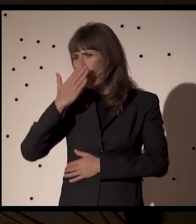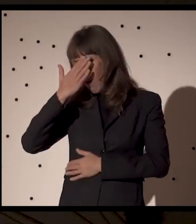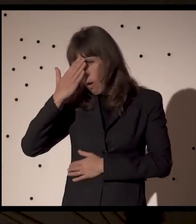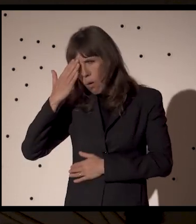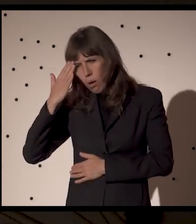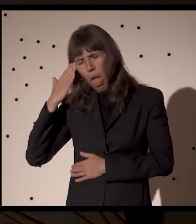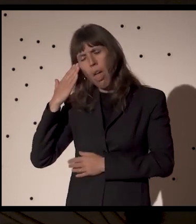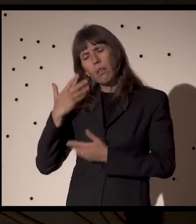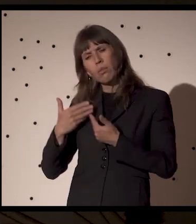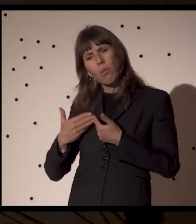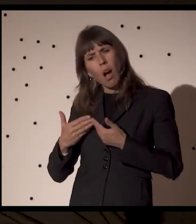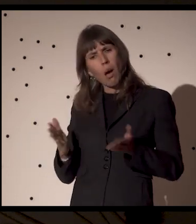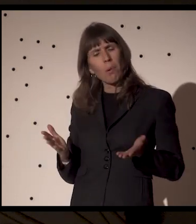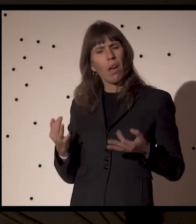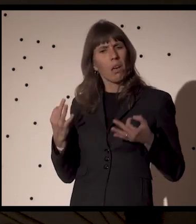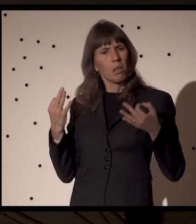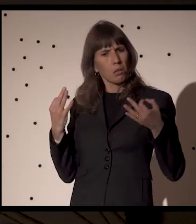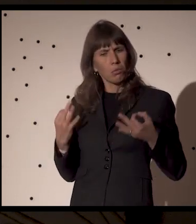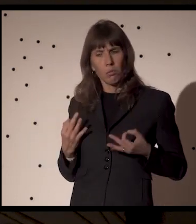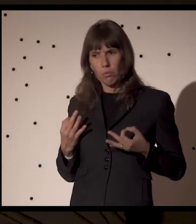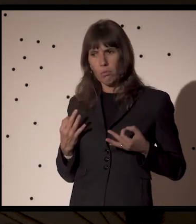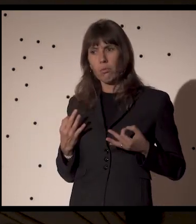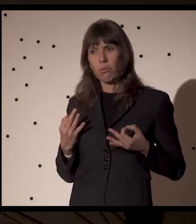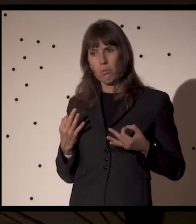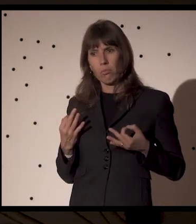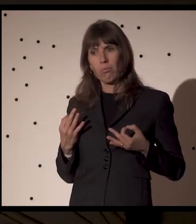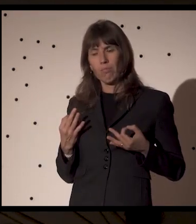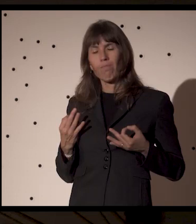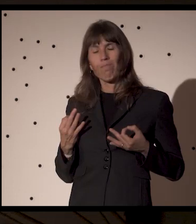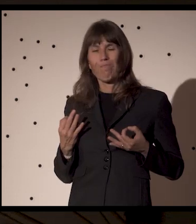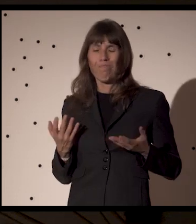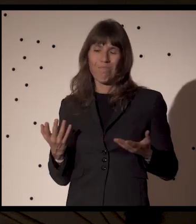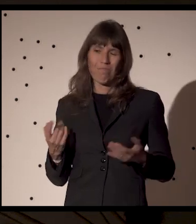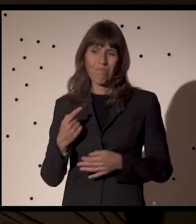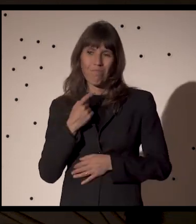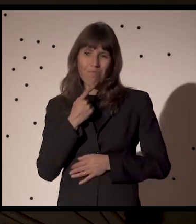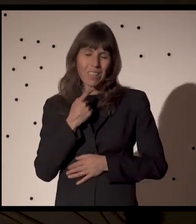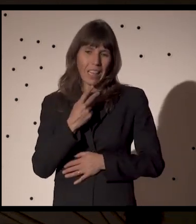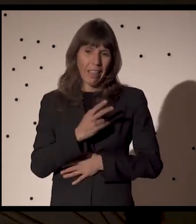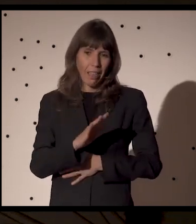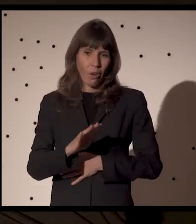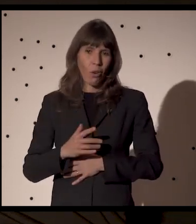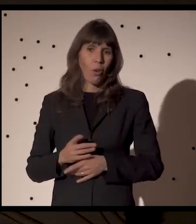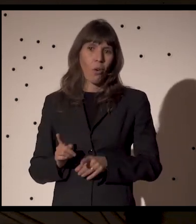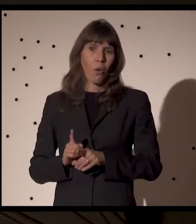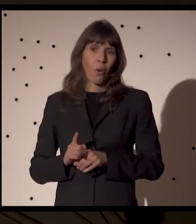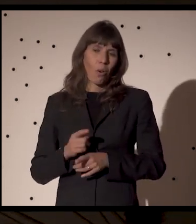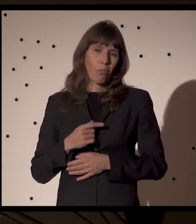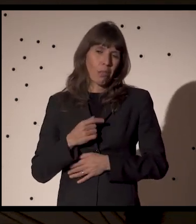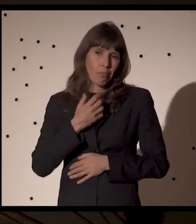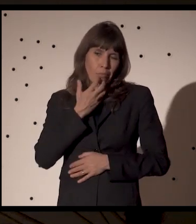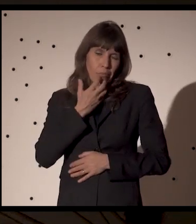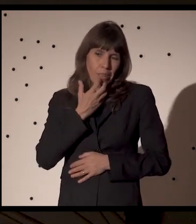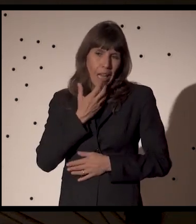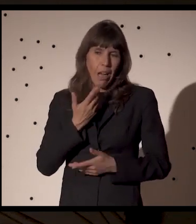Franco molto aperto e questo vi assicuro che fa bene al cuore nel momento in cui ci si